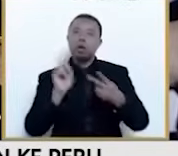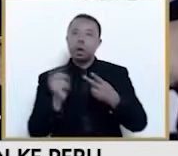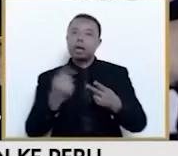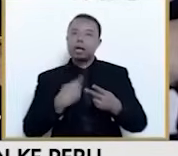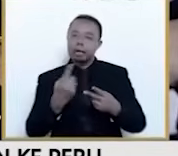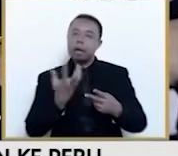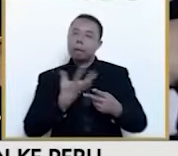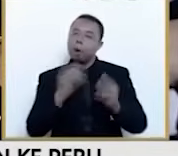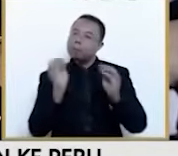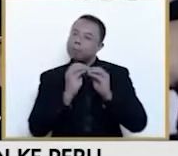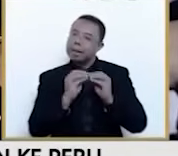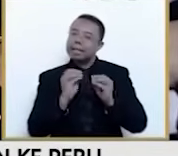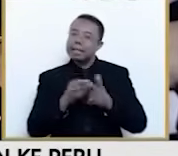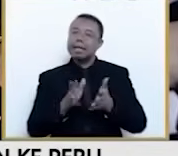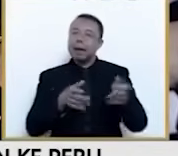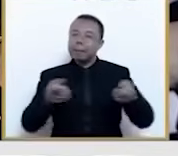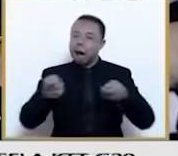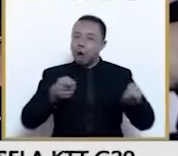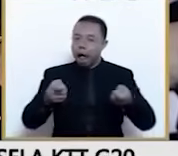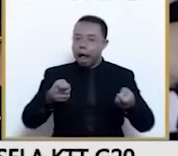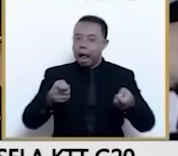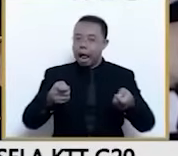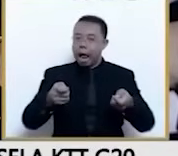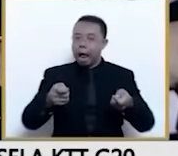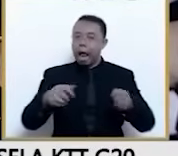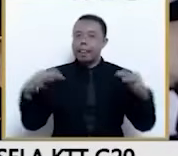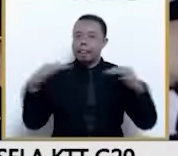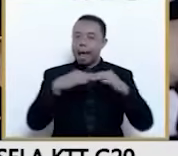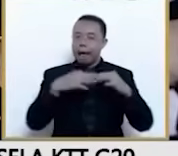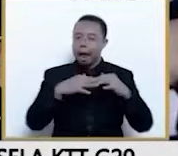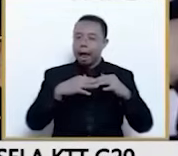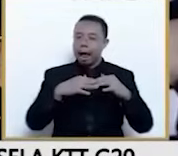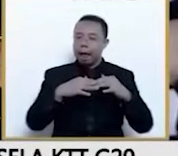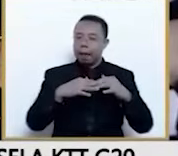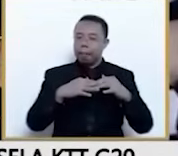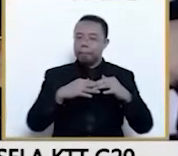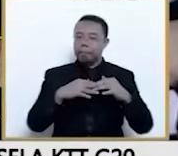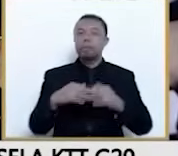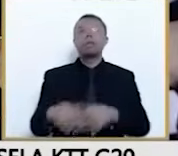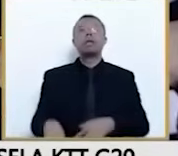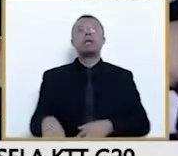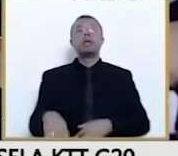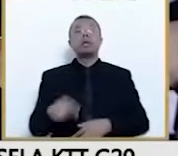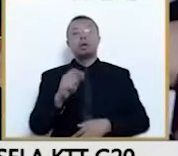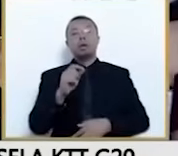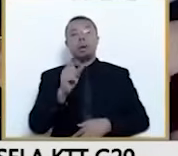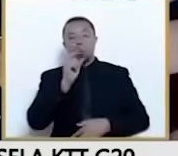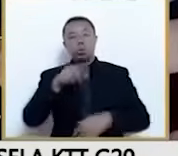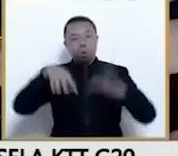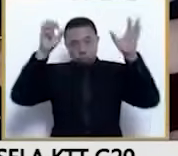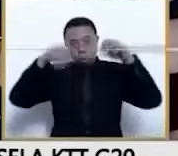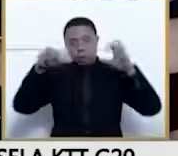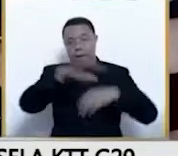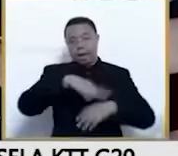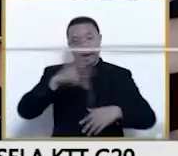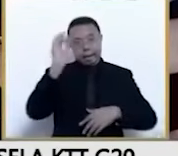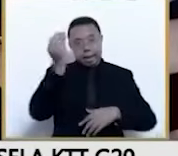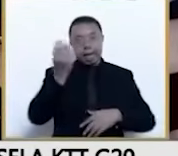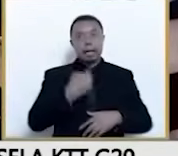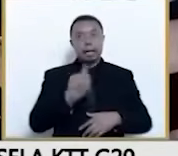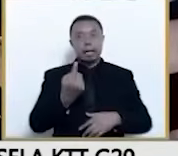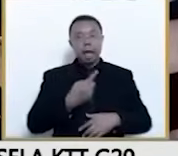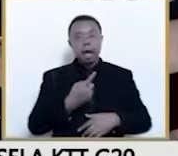kita juga akan perbaiki tata guna lahan di sana ya. Untuk curah hujan di Jakarta,